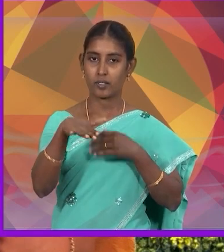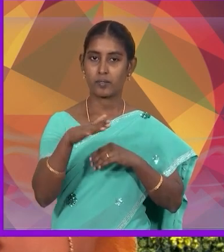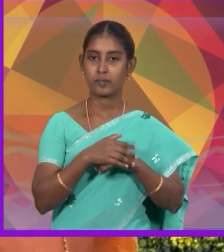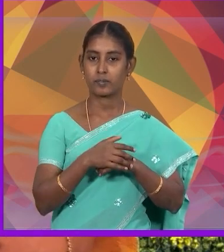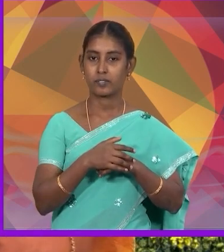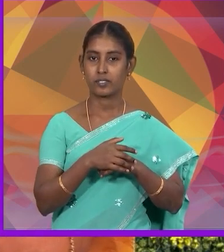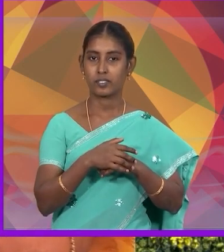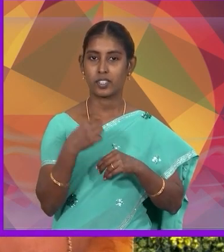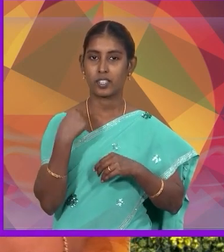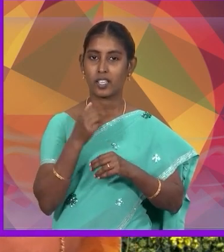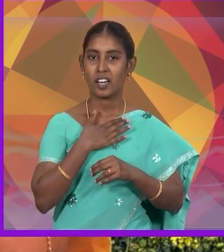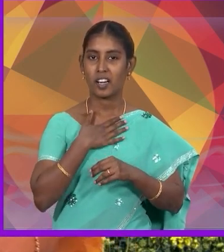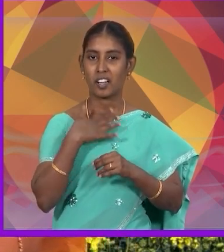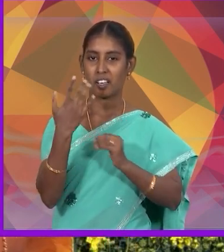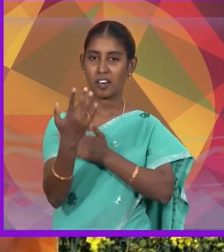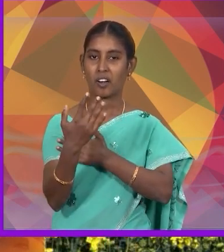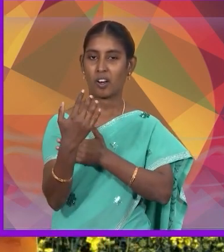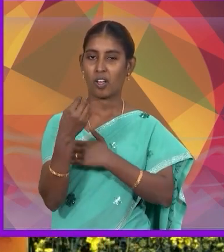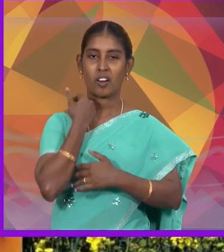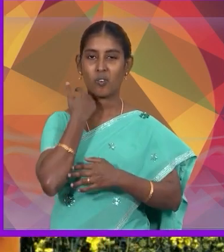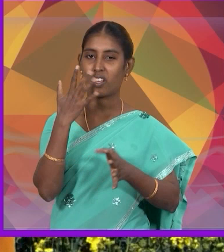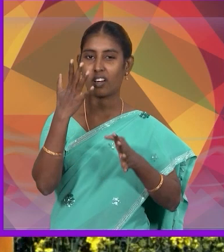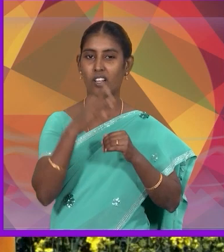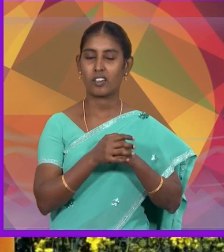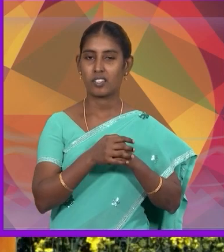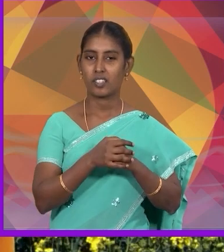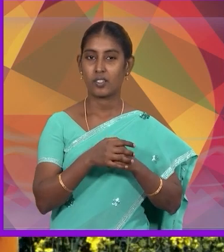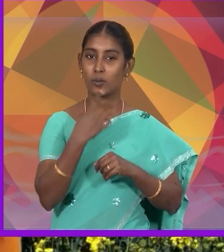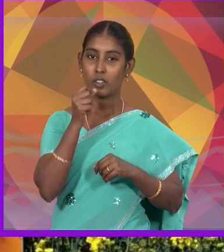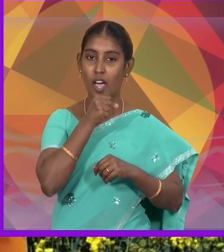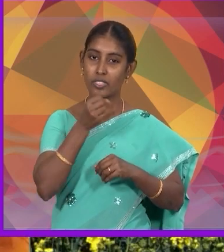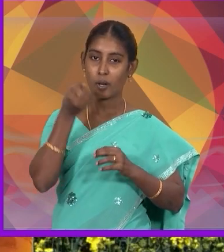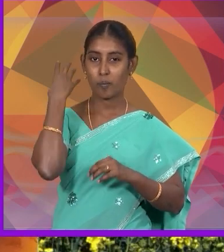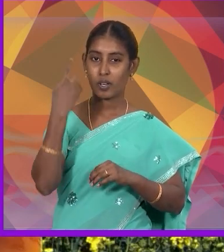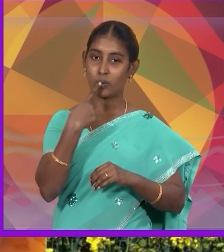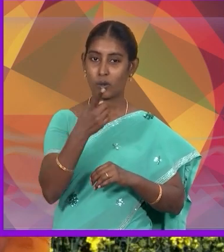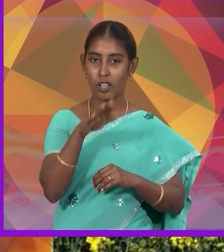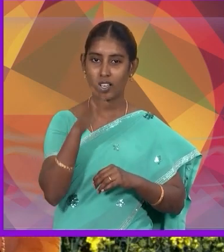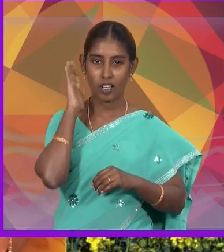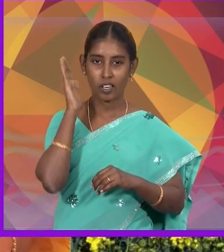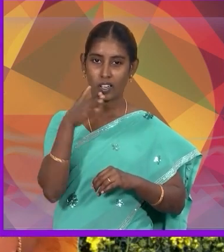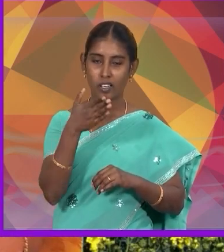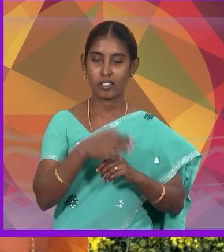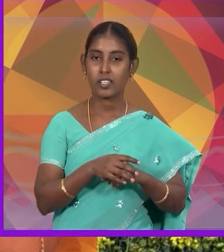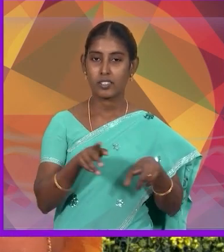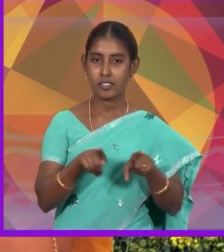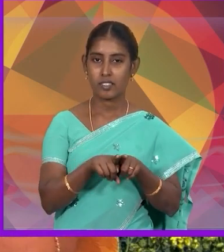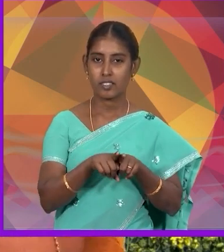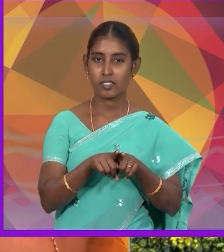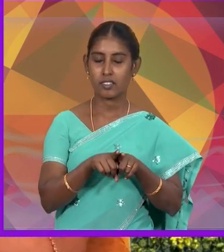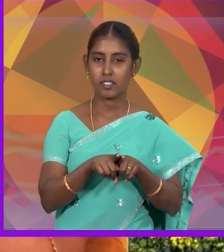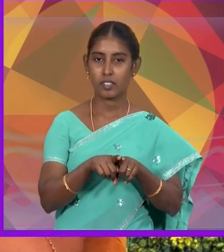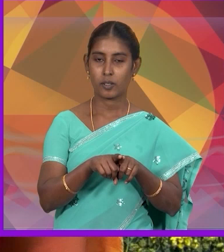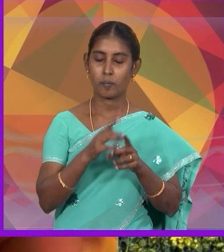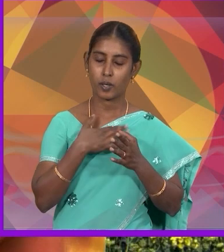என் கட்டெல்லாம் ஆயிரம் பாஞ்ச கட்டடா, எனக்கு எல்லாம் எந்த நோயும் வராது அப்படின்னு சொல்லி சொல்லுவாங்க இல்லைங்களா. அதே போல அந்த உழவரை